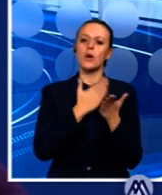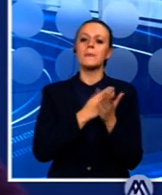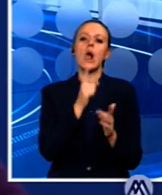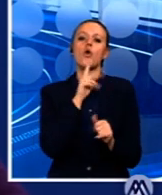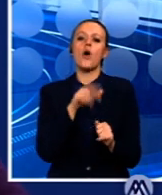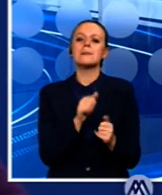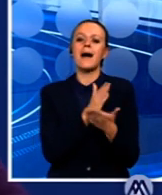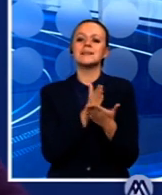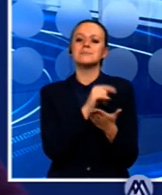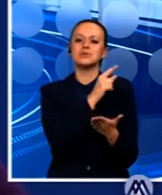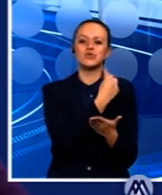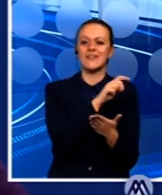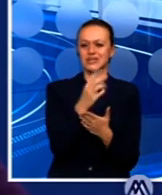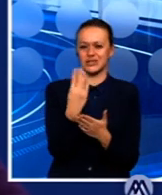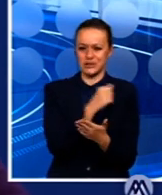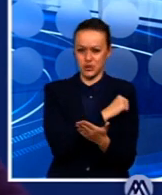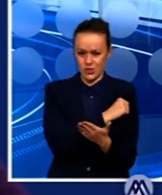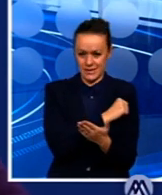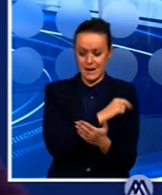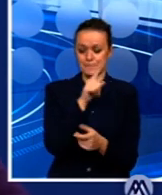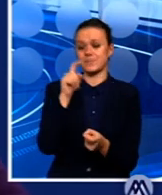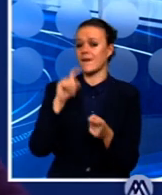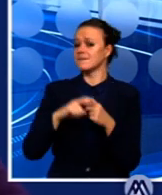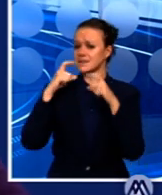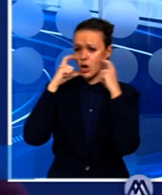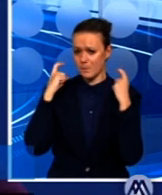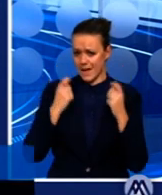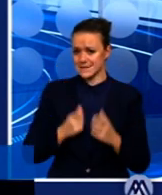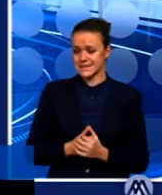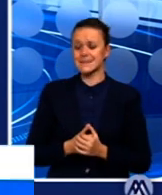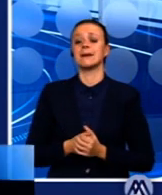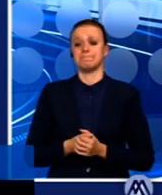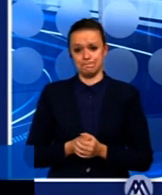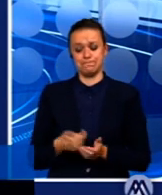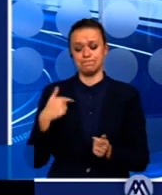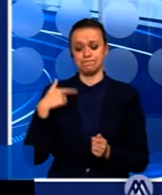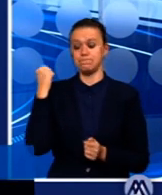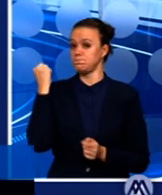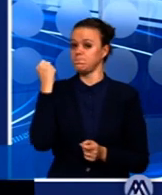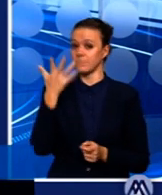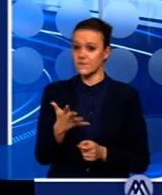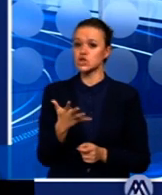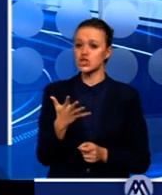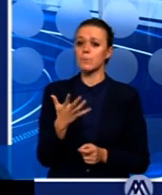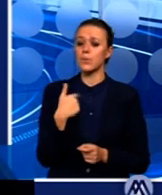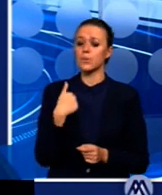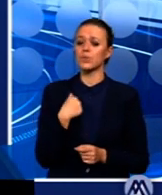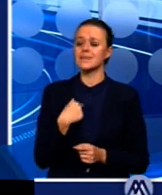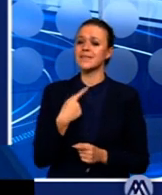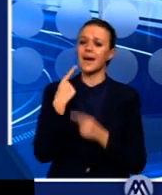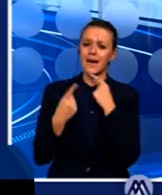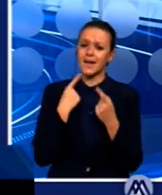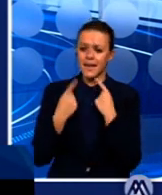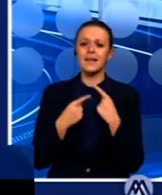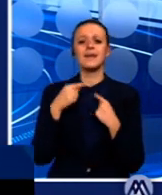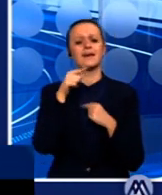Što se tiče maski, više puta smo napomenuli da ova opšta mera